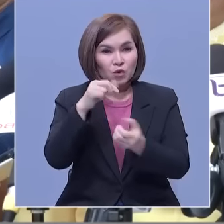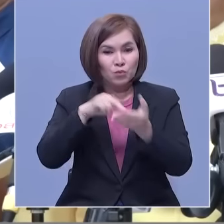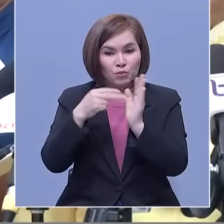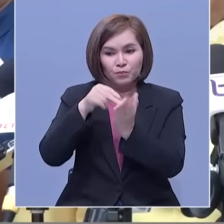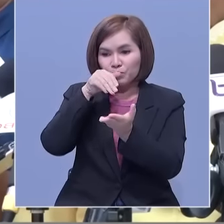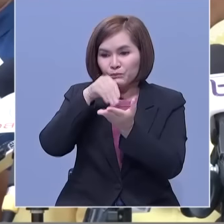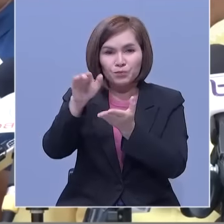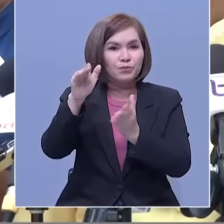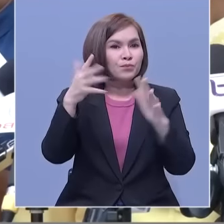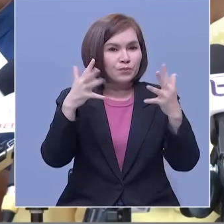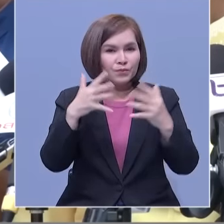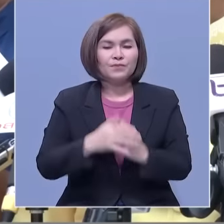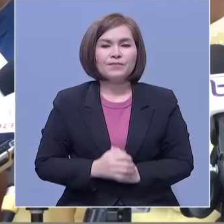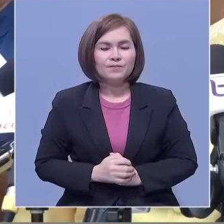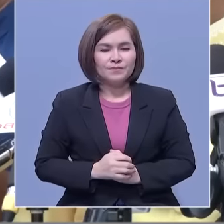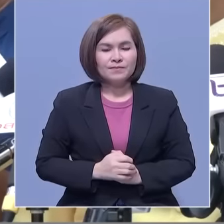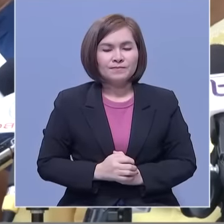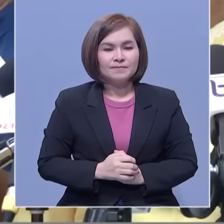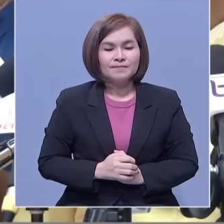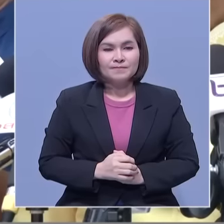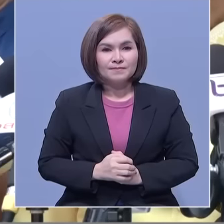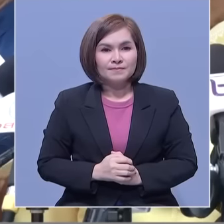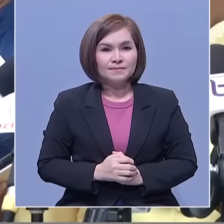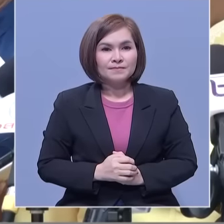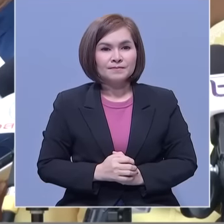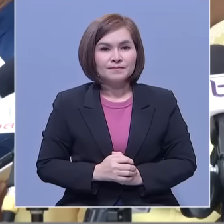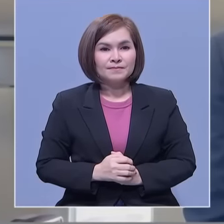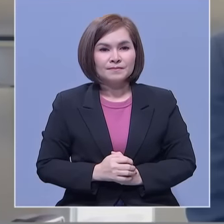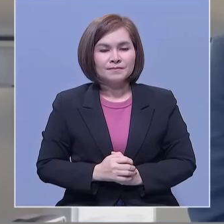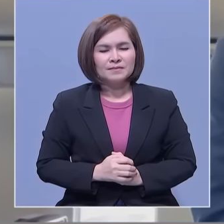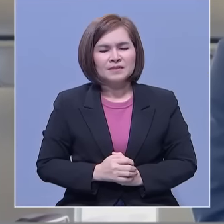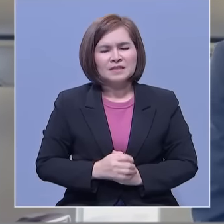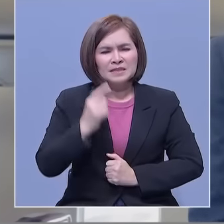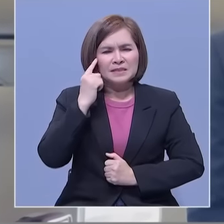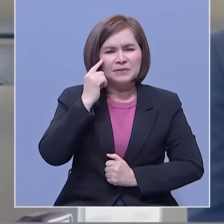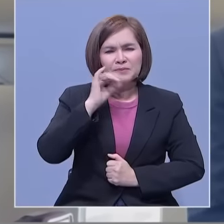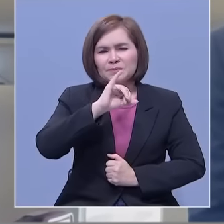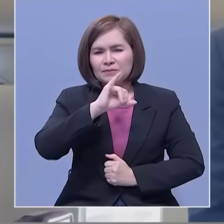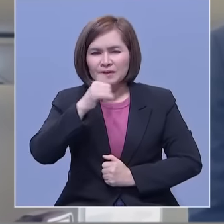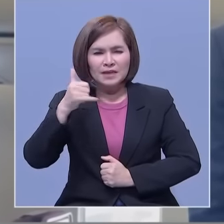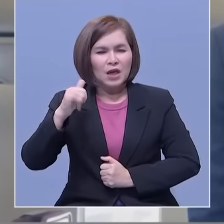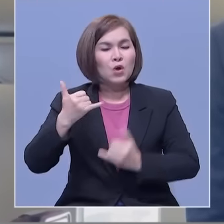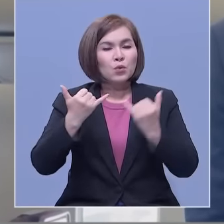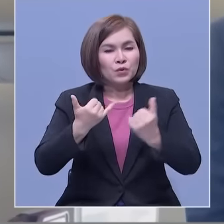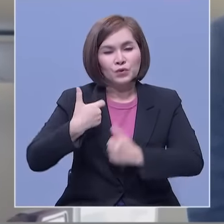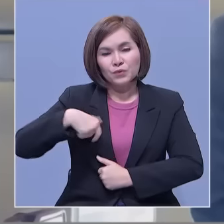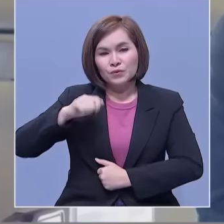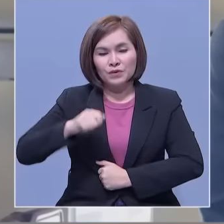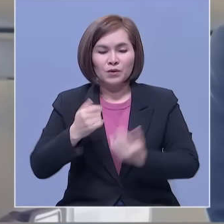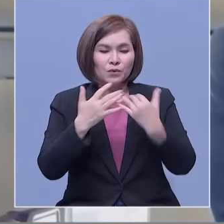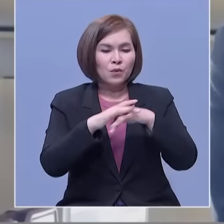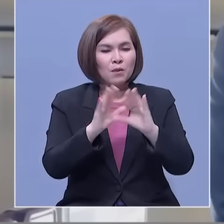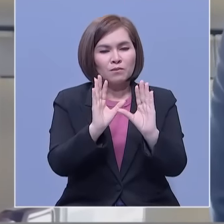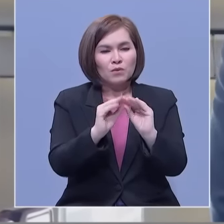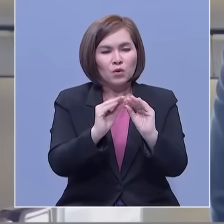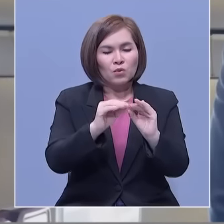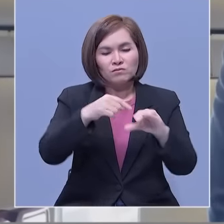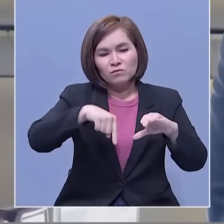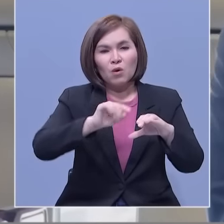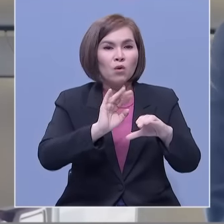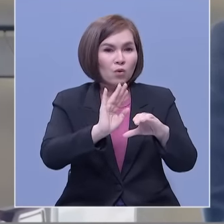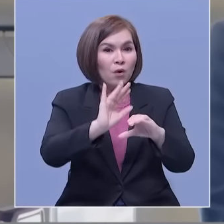จากครับตำแหน่งนายกรัฐมนตรีไปเลยนะคะแต่จริงๆแล้วเนี่ยก็ไม่แน่นะคุณจอยว่าวันนี้ศาลท่านมีการประชุมกันแล้วจะ